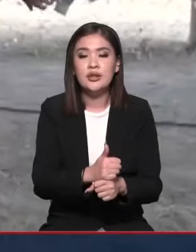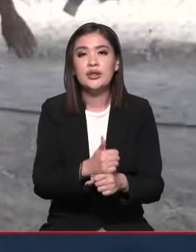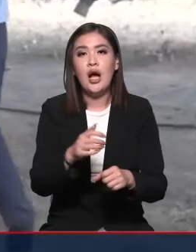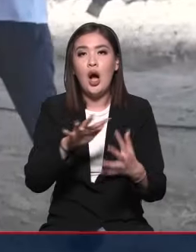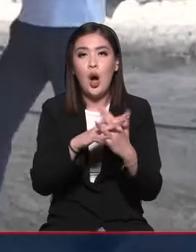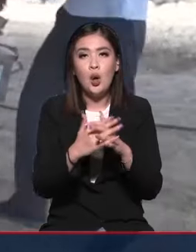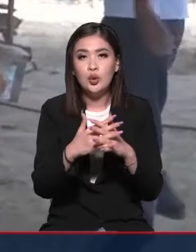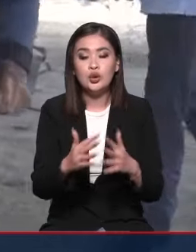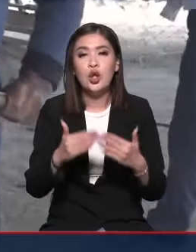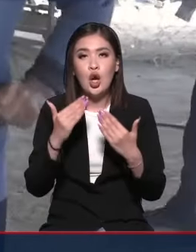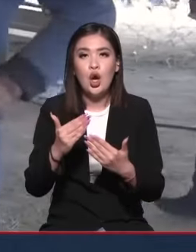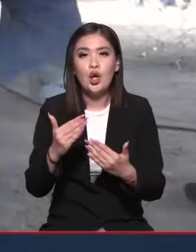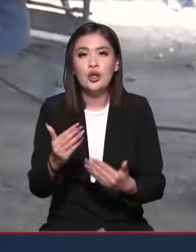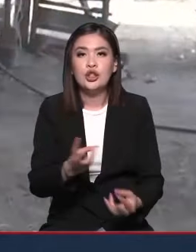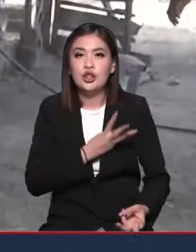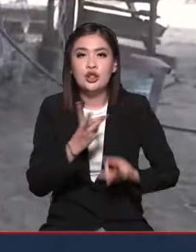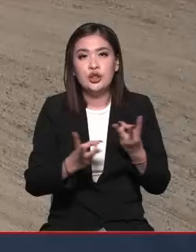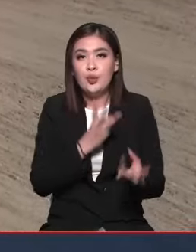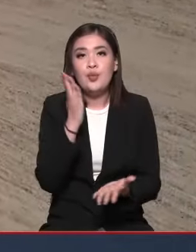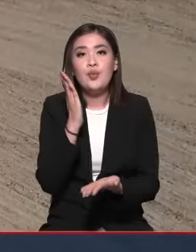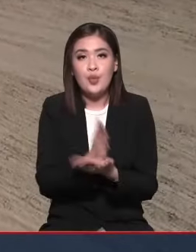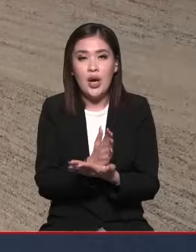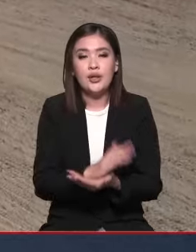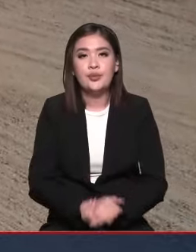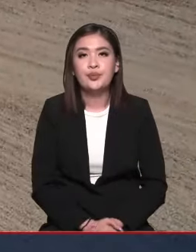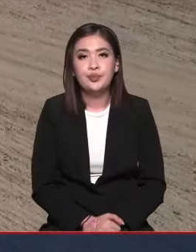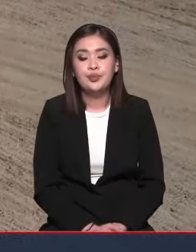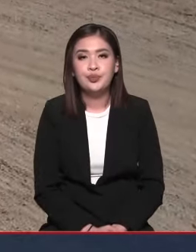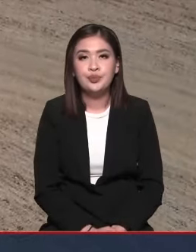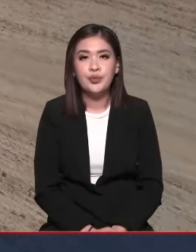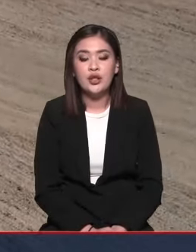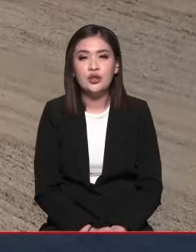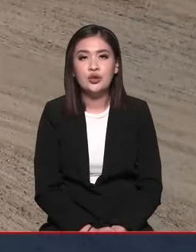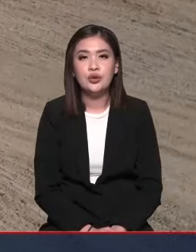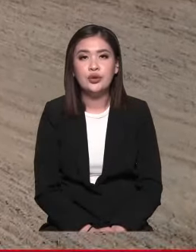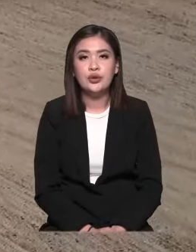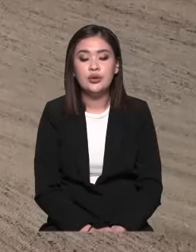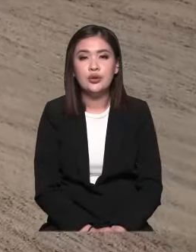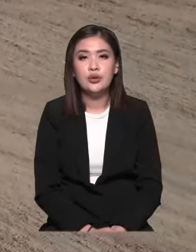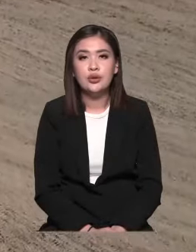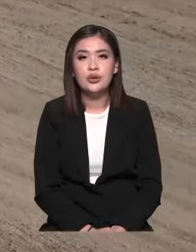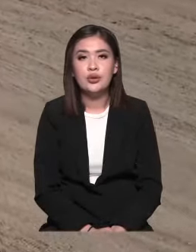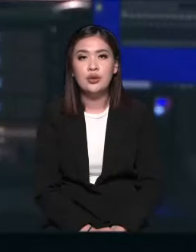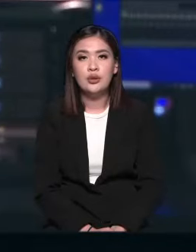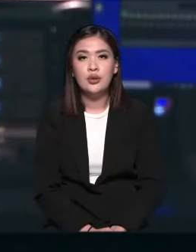тұрғындары тарапынан қызығушылық бар, дейді мамандар. Нұркен Әкімхан, Жібек жолы, Түркістан облысынан.